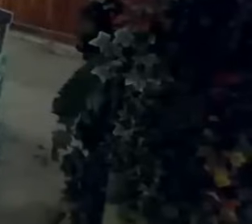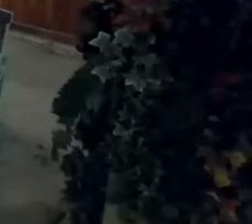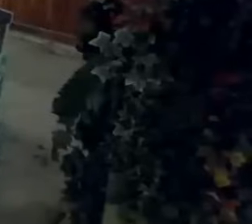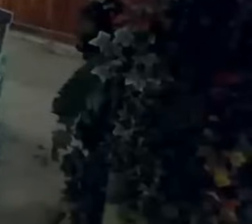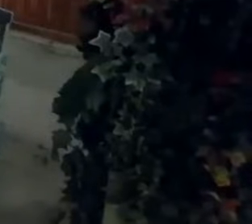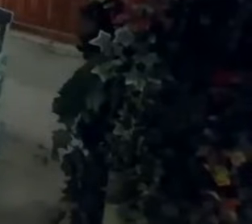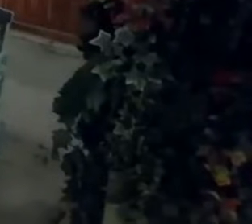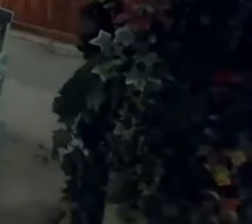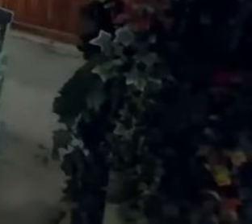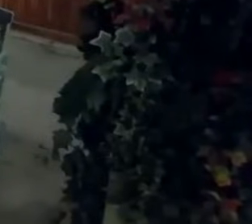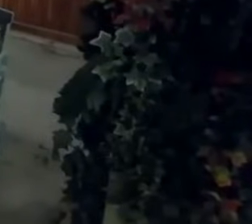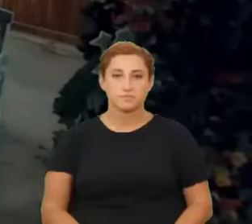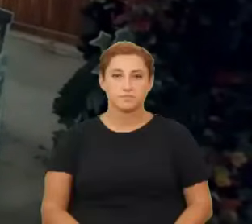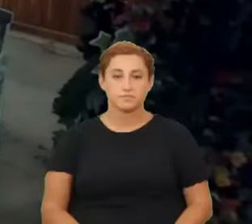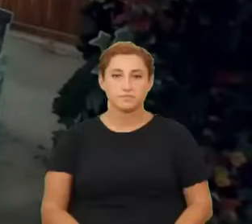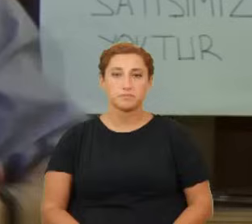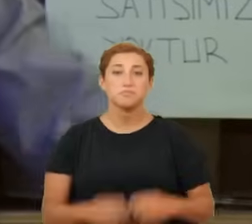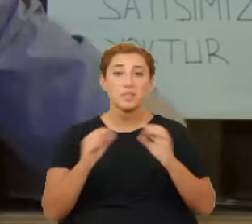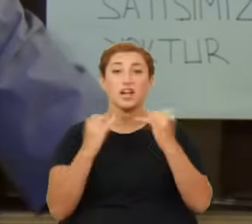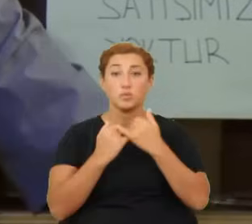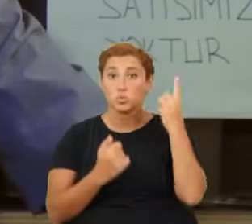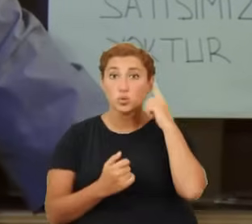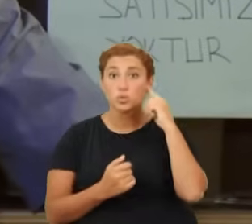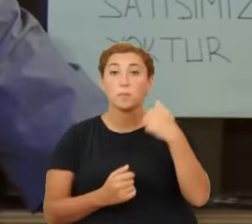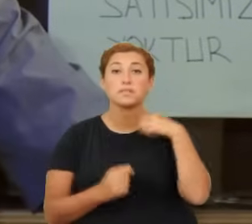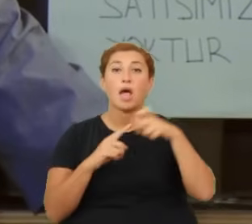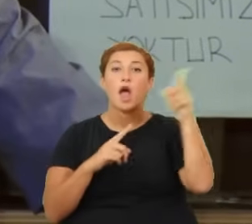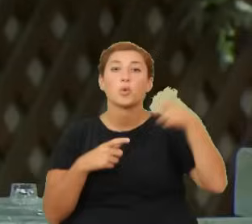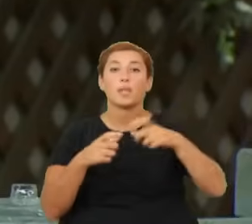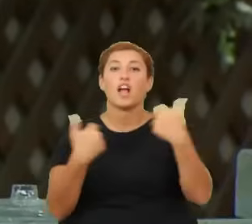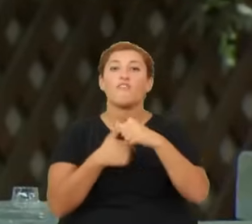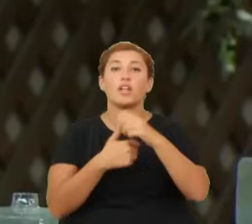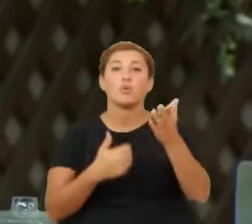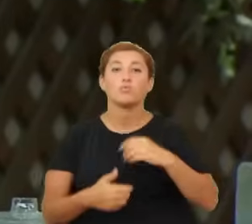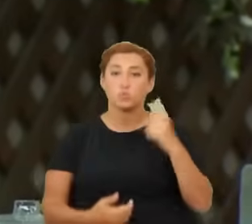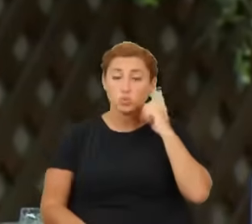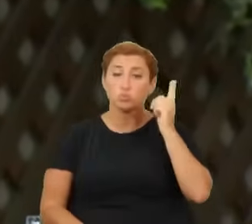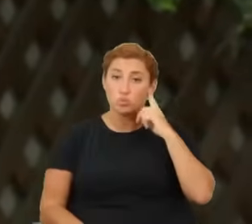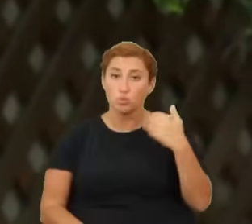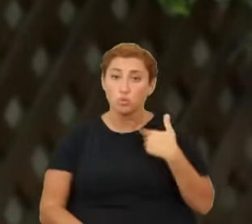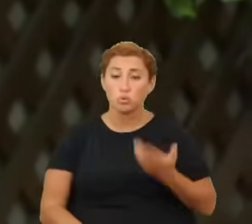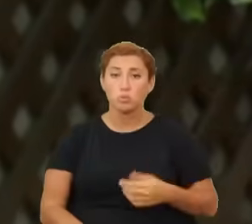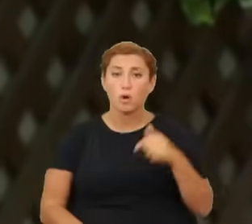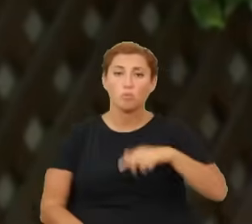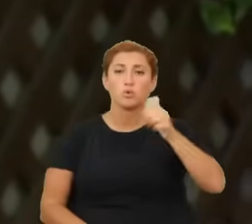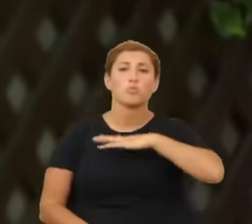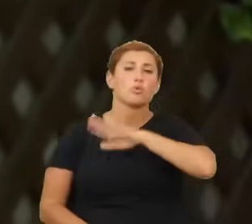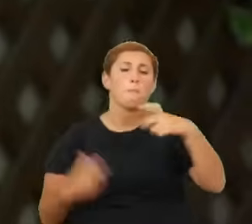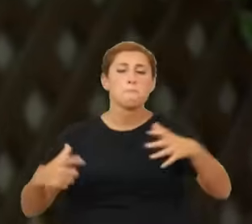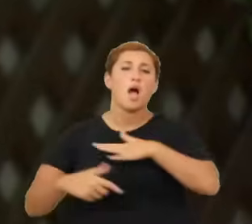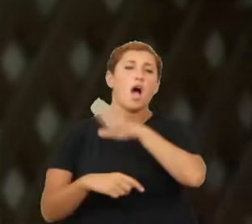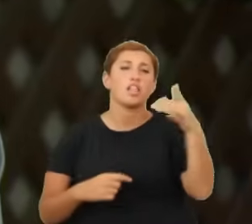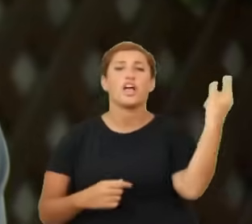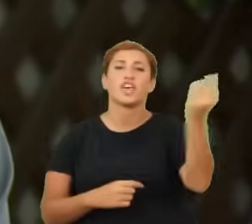Bekir kahvede limonatasını yudumluyor. Bekir birader, duydun mu ya bizim Ergun Plak evleniyormuş ha? Duydum ya. Bugün bütün